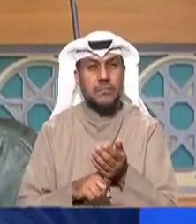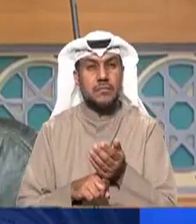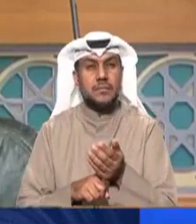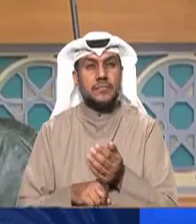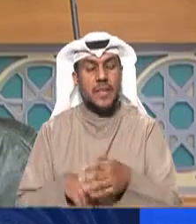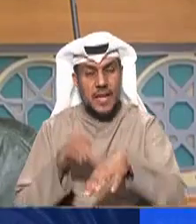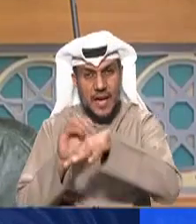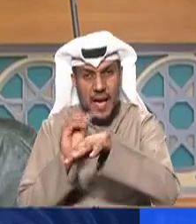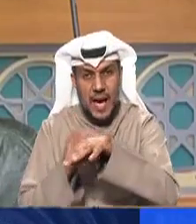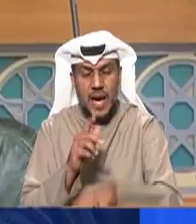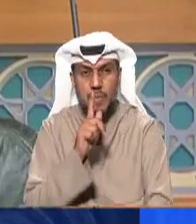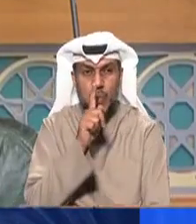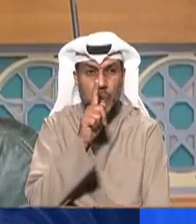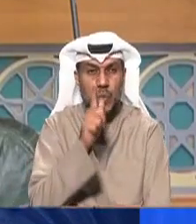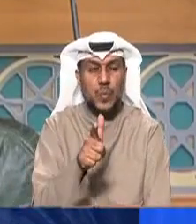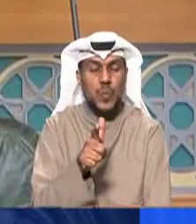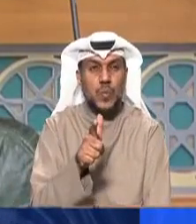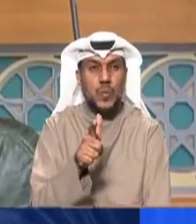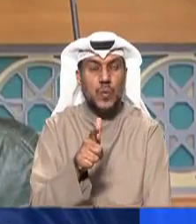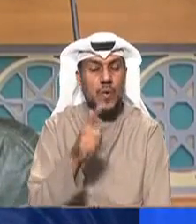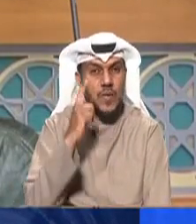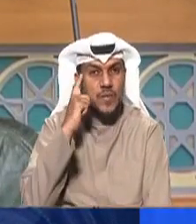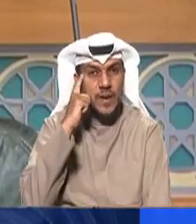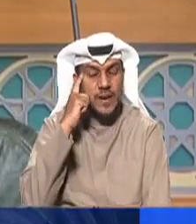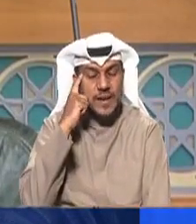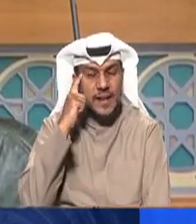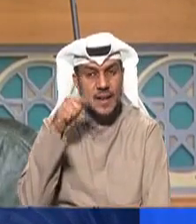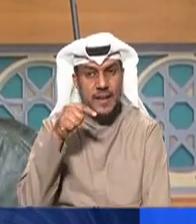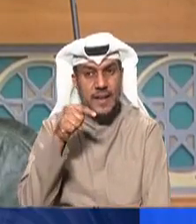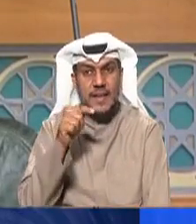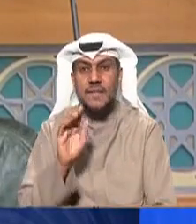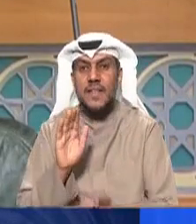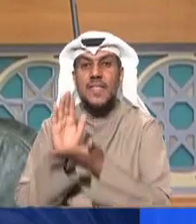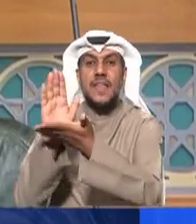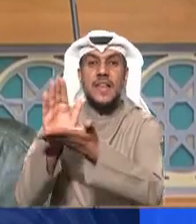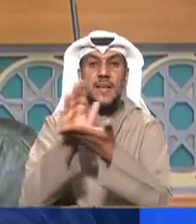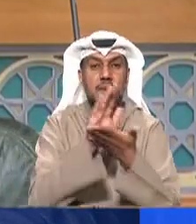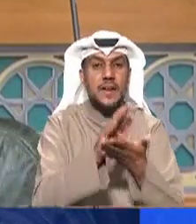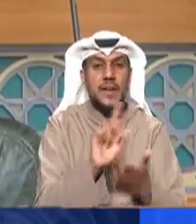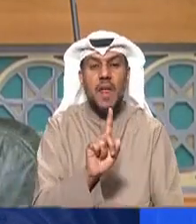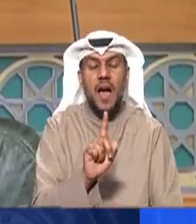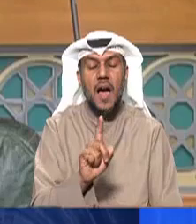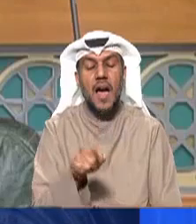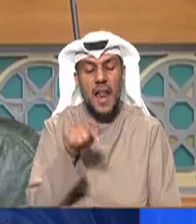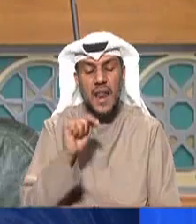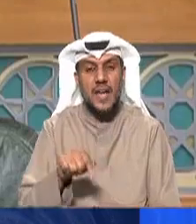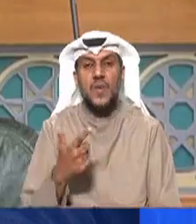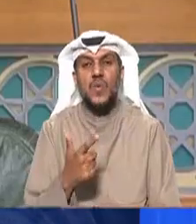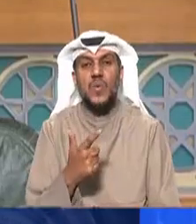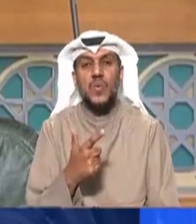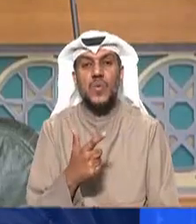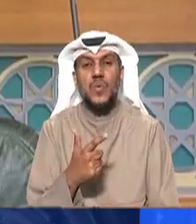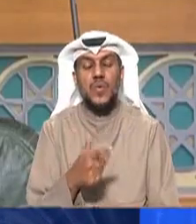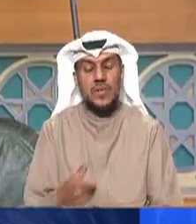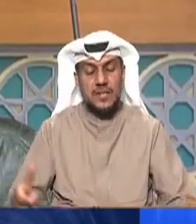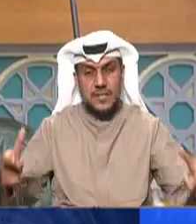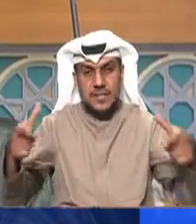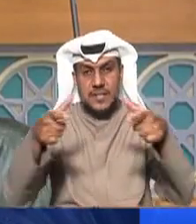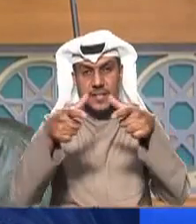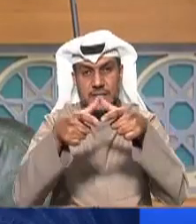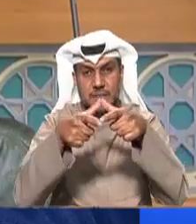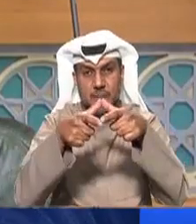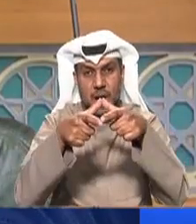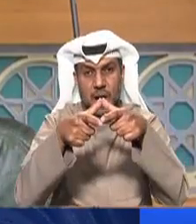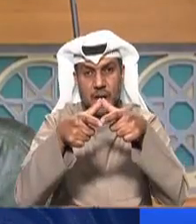هنا ليست تكريم لكم إنما بناء على طلب جلسة خاصة، إنما أتمنى على الأقل كوني رئيسا لمجلس